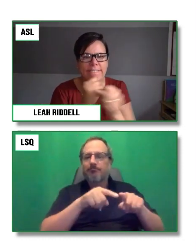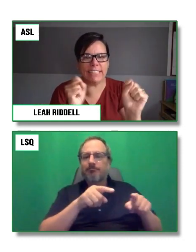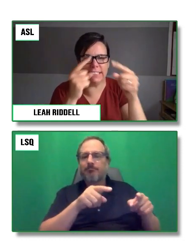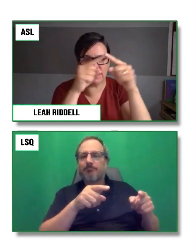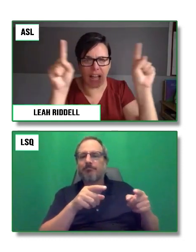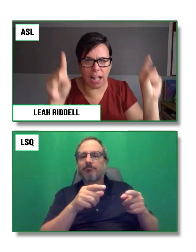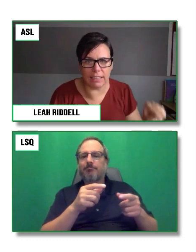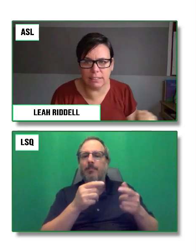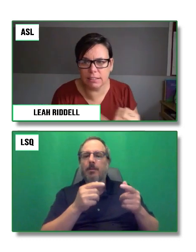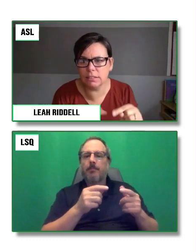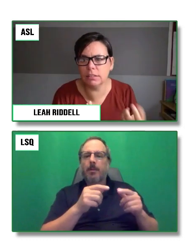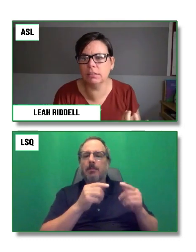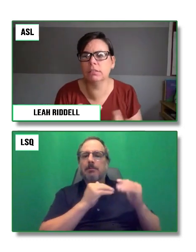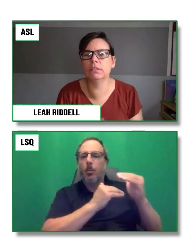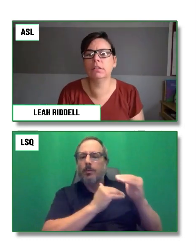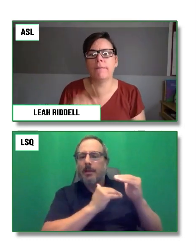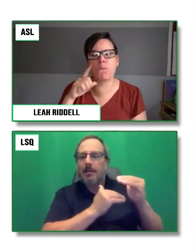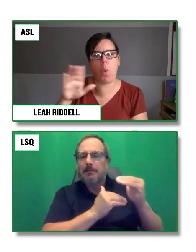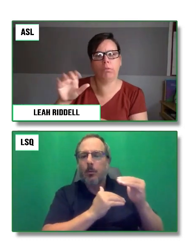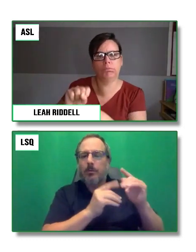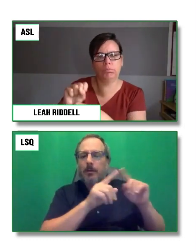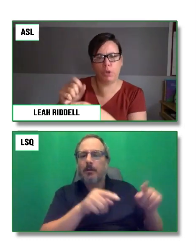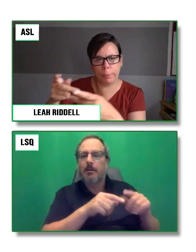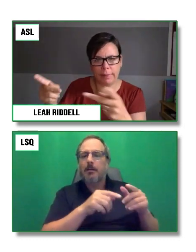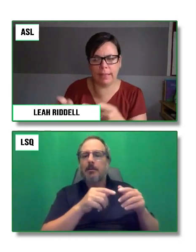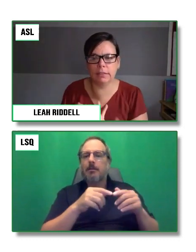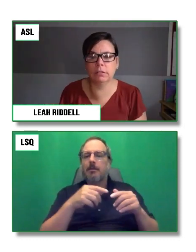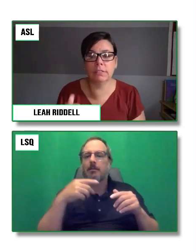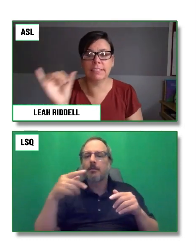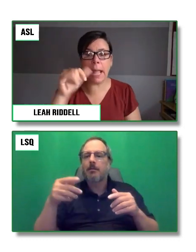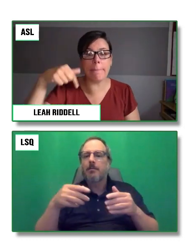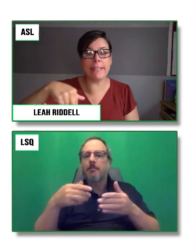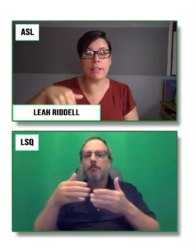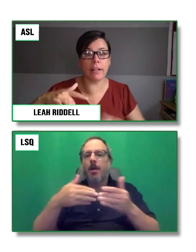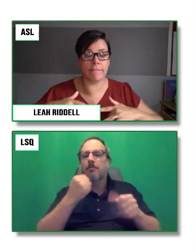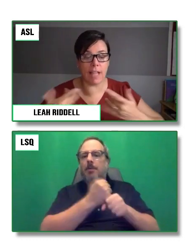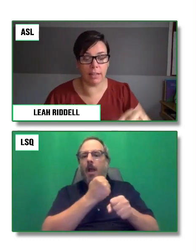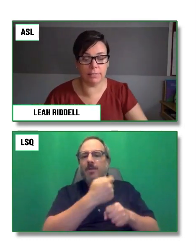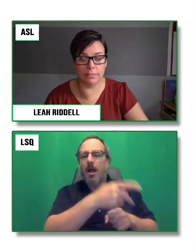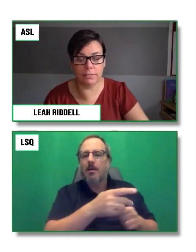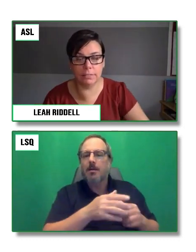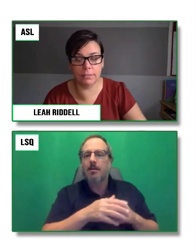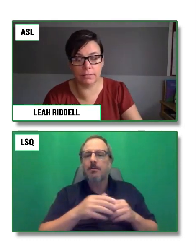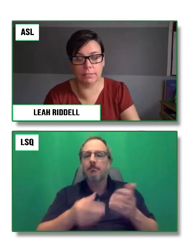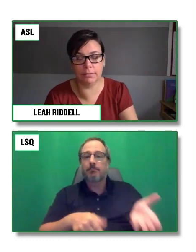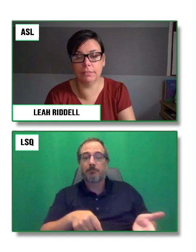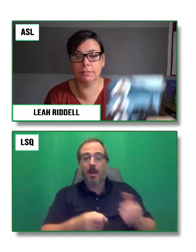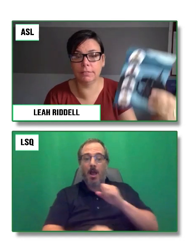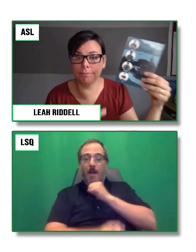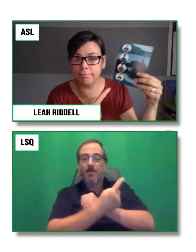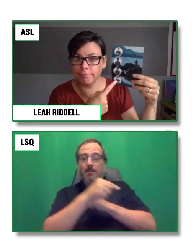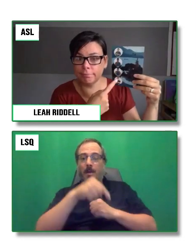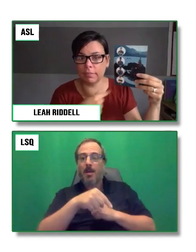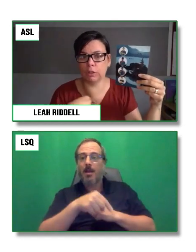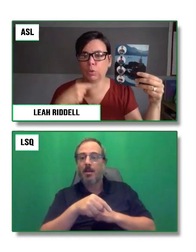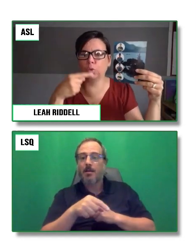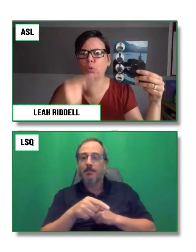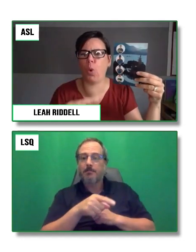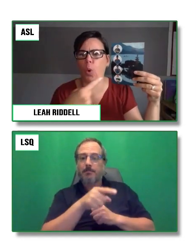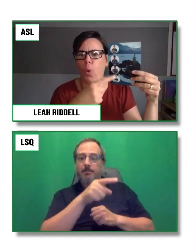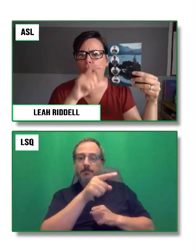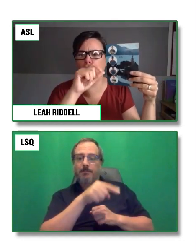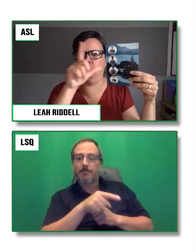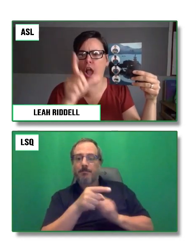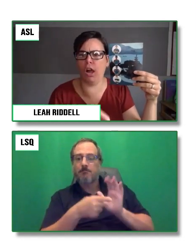des différents signes de le langage des signes, des signes d'accueil ou de